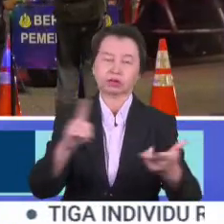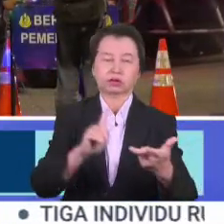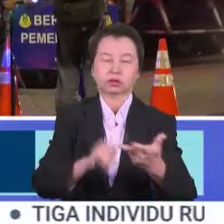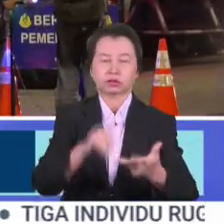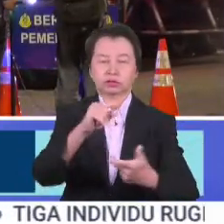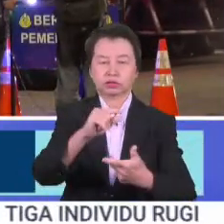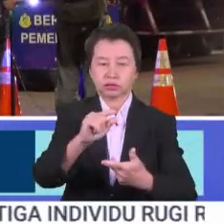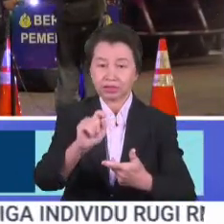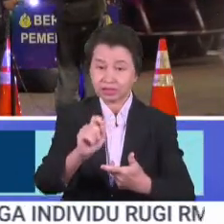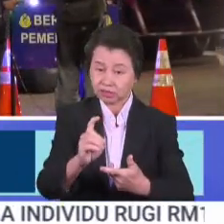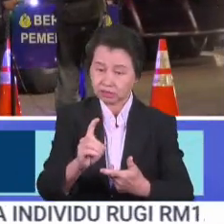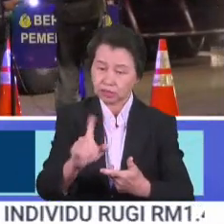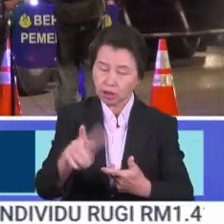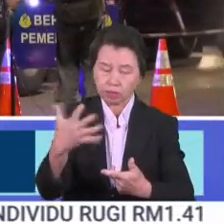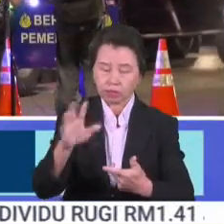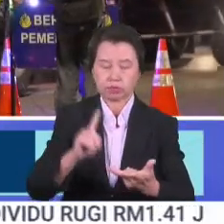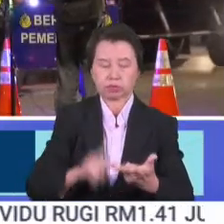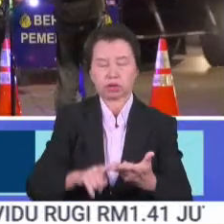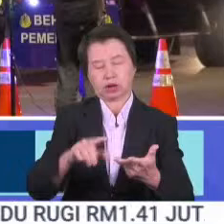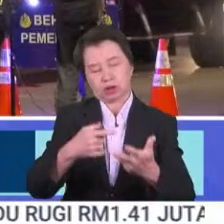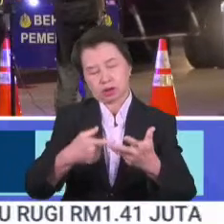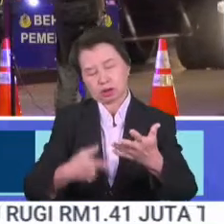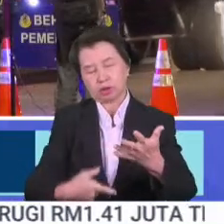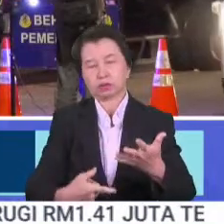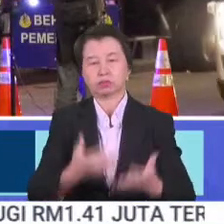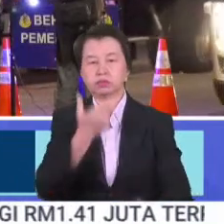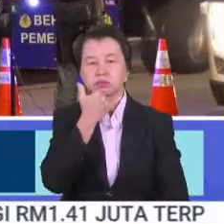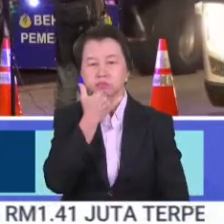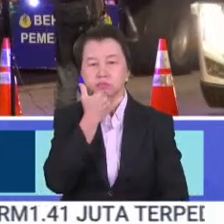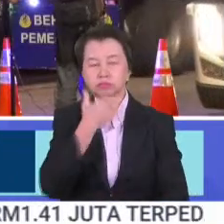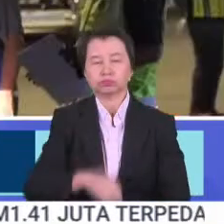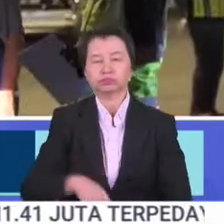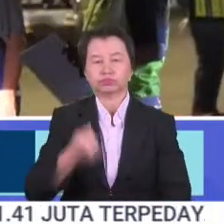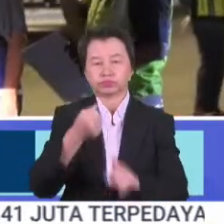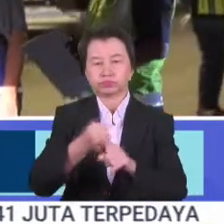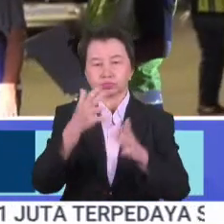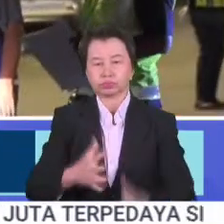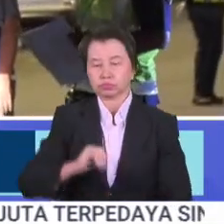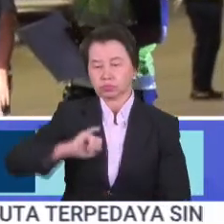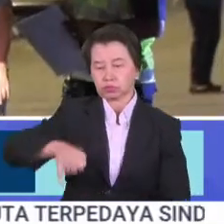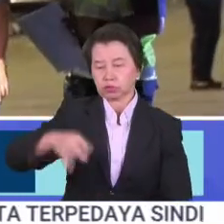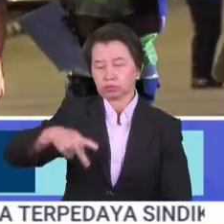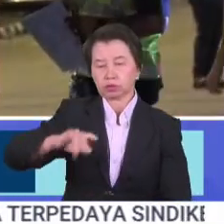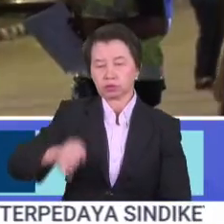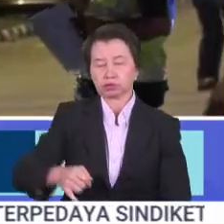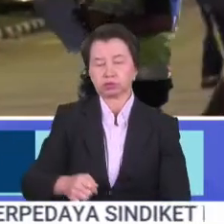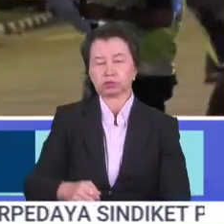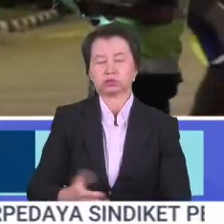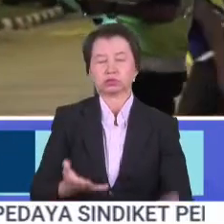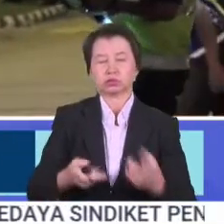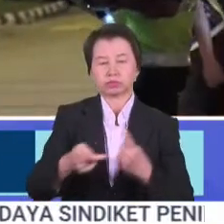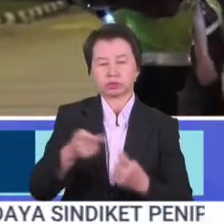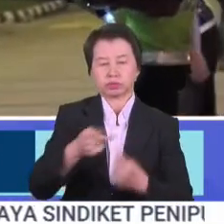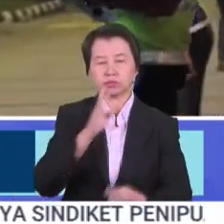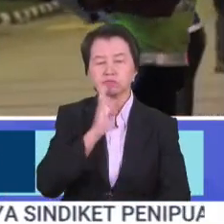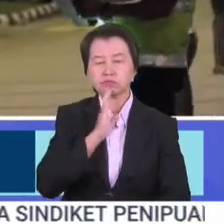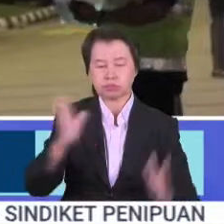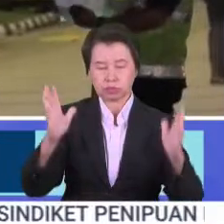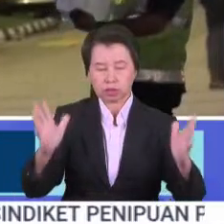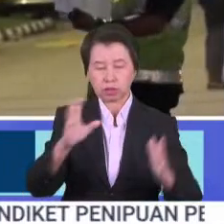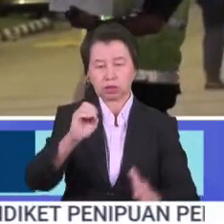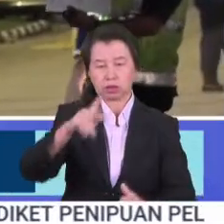atau GDL serta beberapa kesalahan teknikal lain. Pengarah JPJ Pulau Pinang berkata sepanjang tempoh 5 hari ops khas